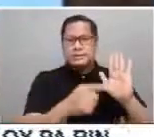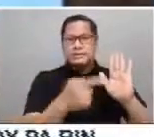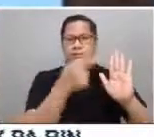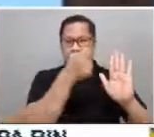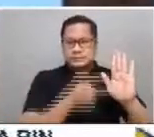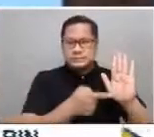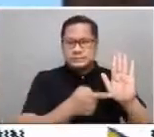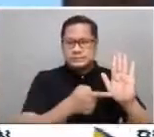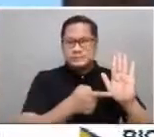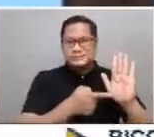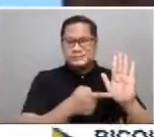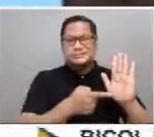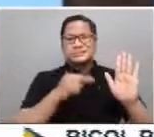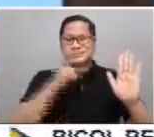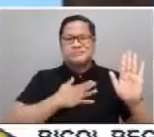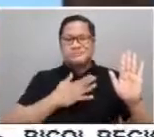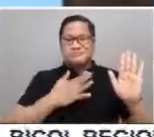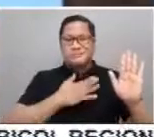be informed